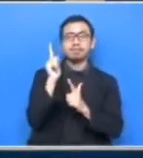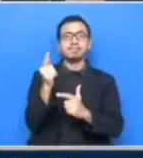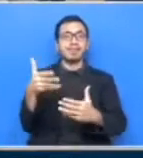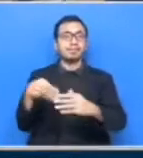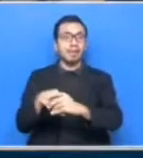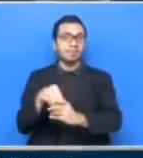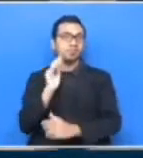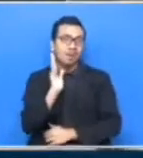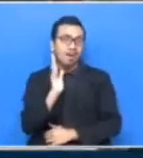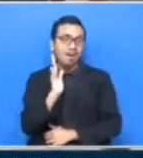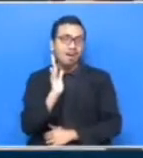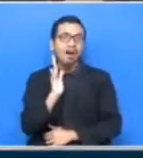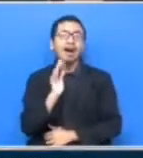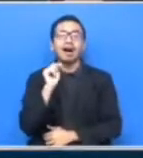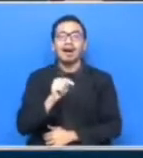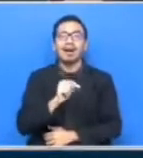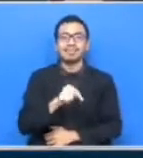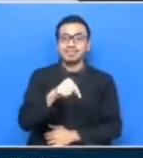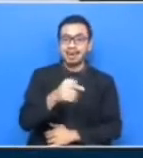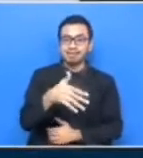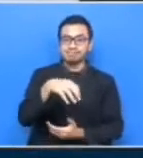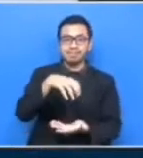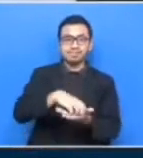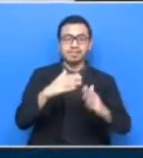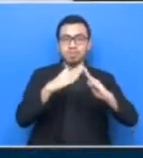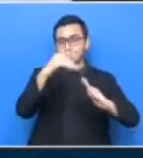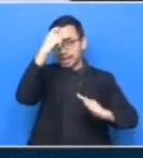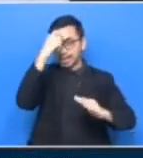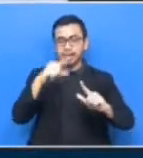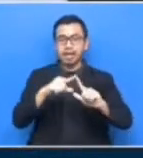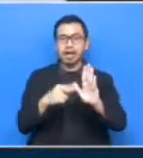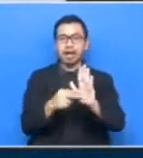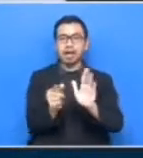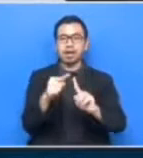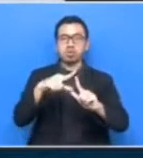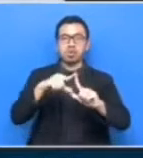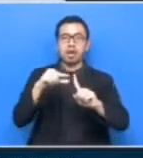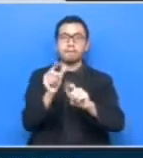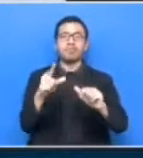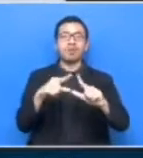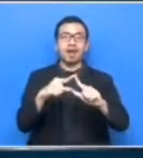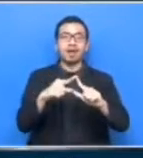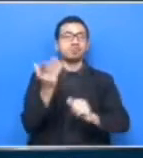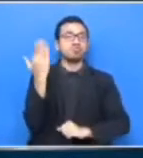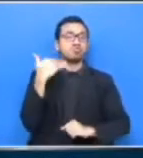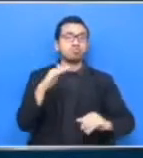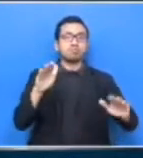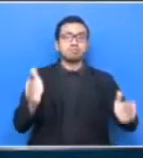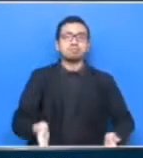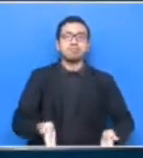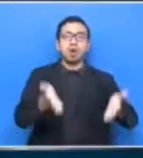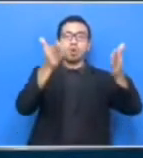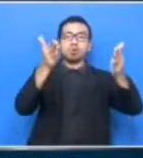rumah sakit anutapura ini ini kan bekas eh dampak bencana gempa ya jadi masih